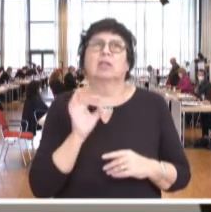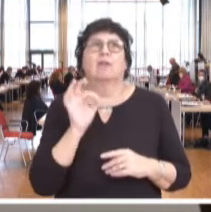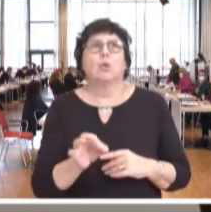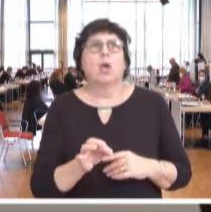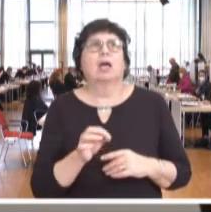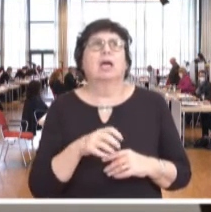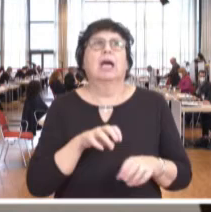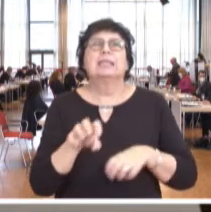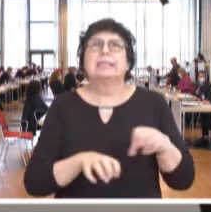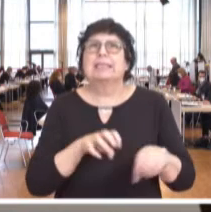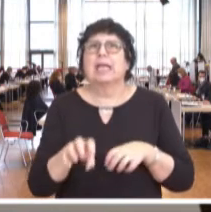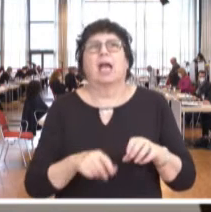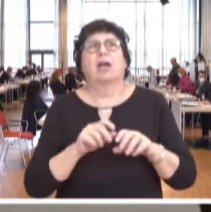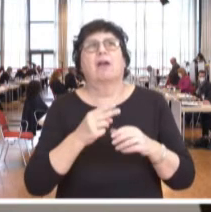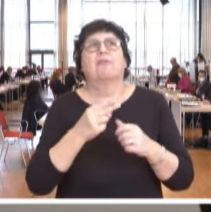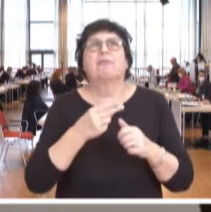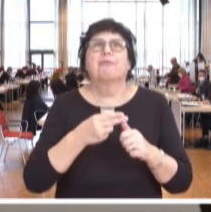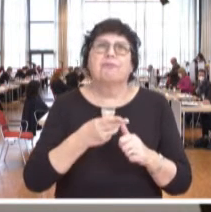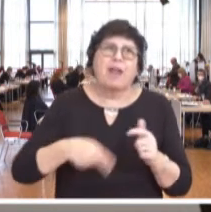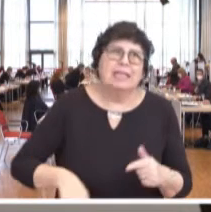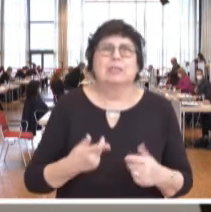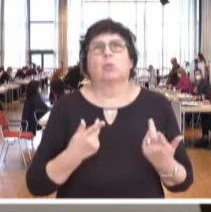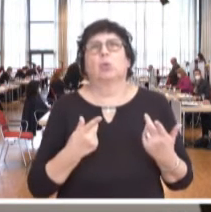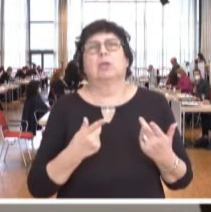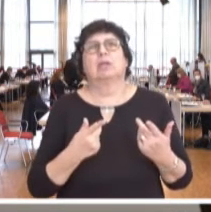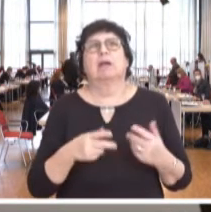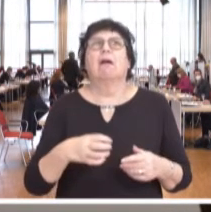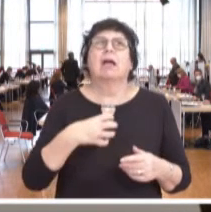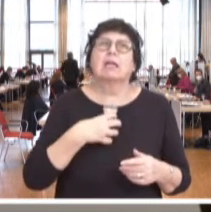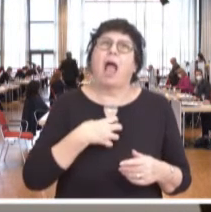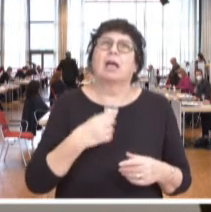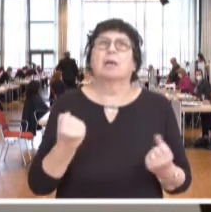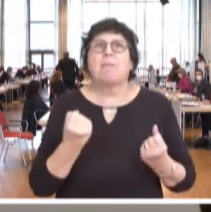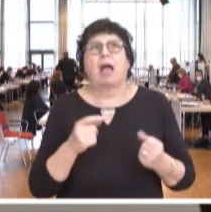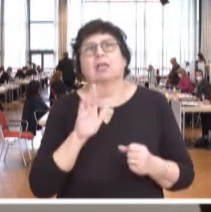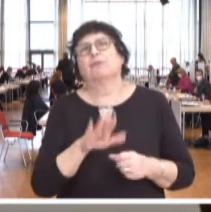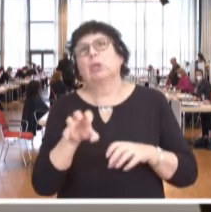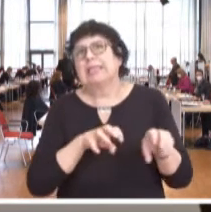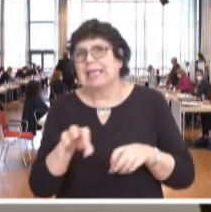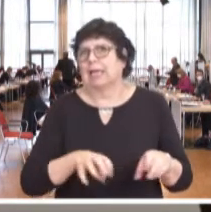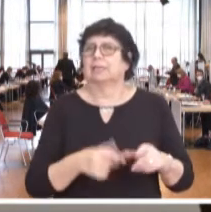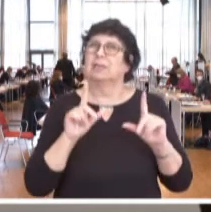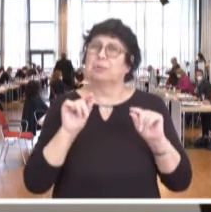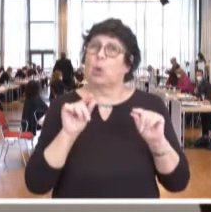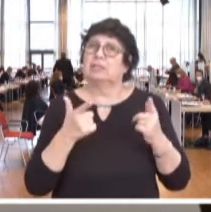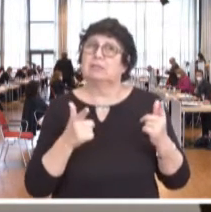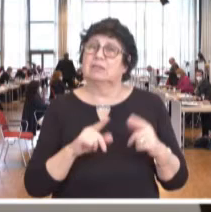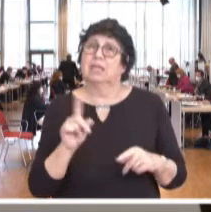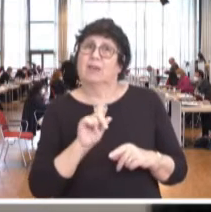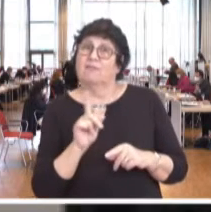Tierverstümmelung, Tierverletzung, Krankmachung von Tieren und so weiter. Das heißt,